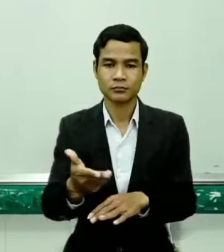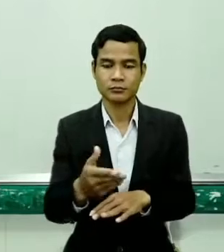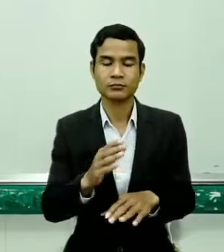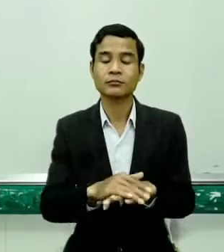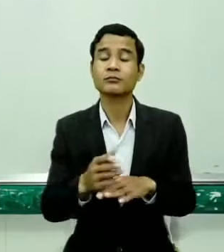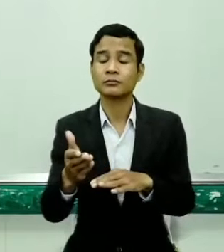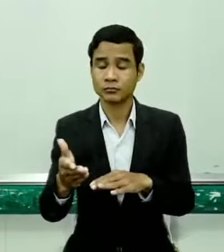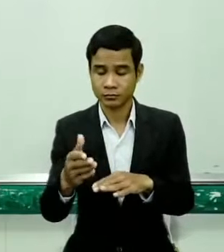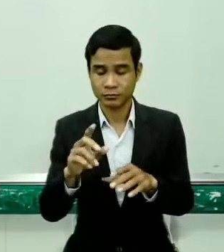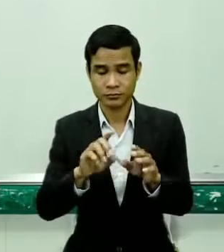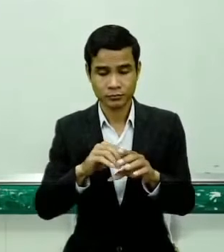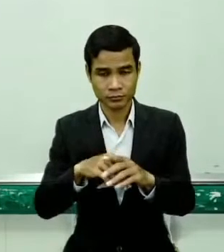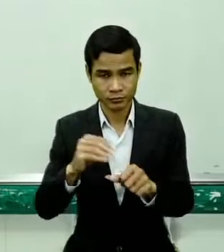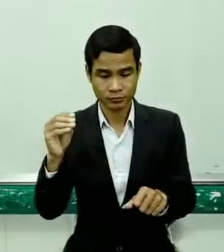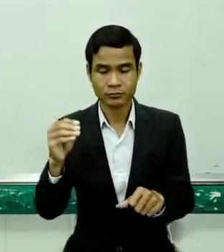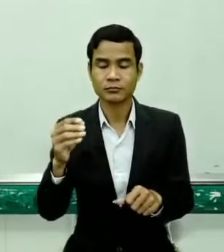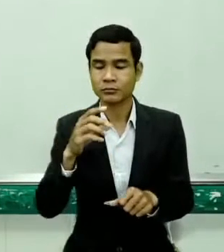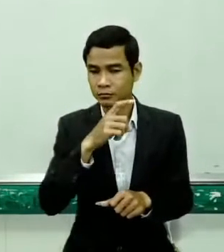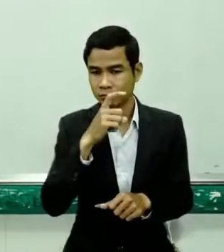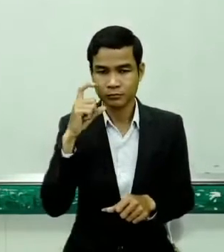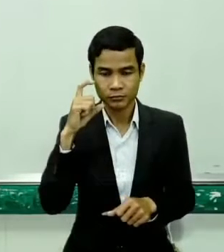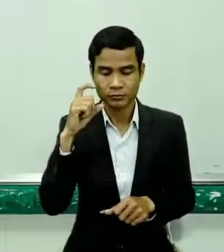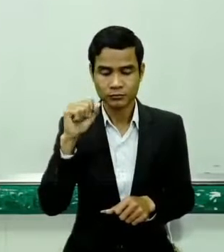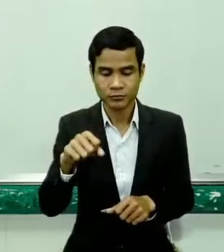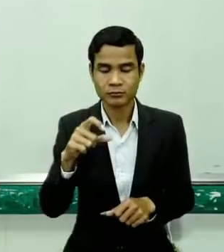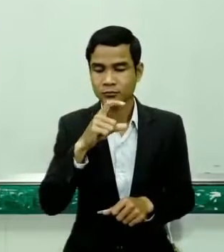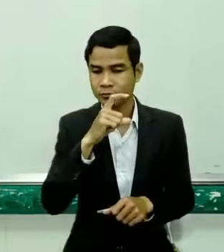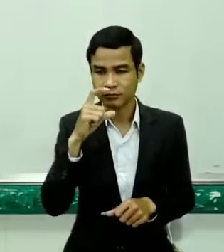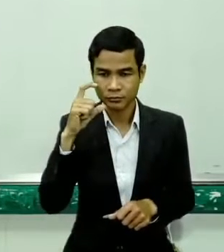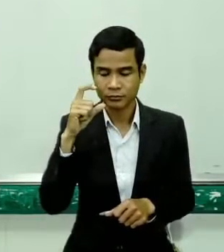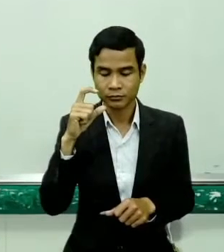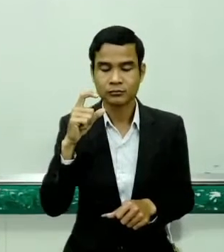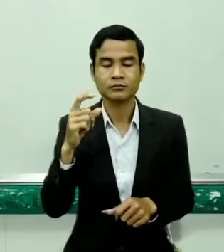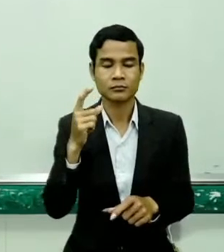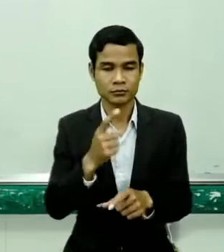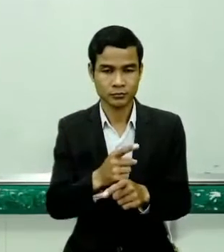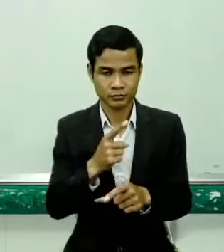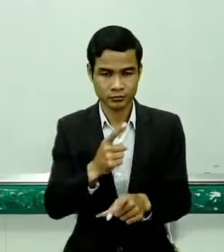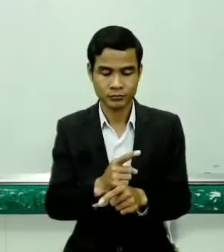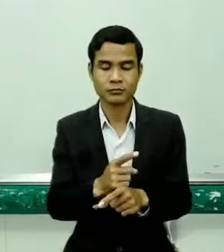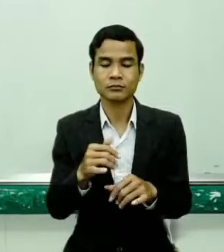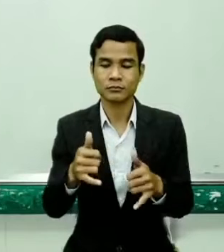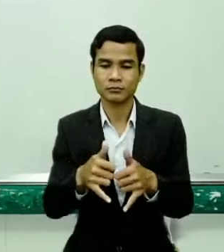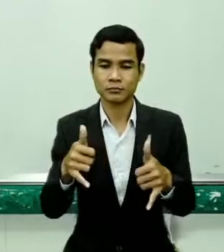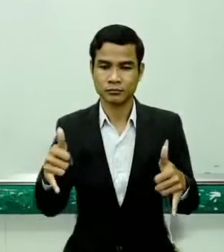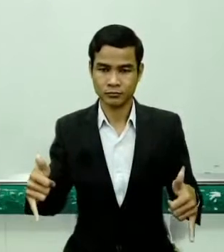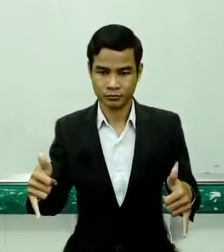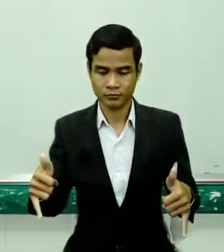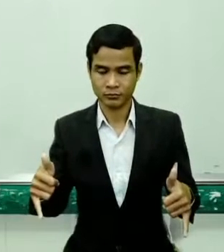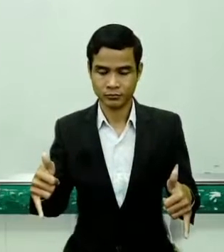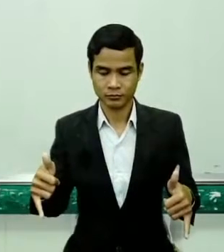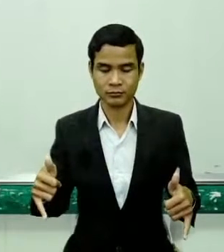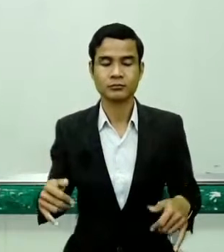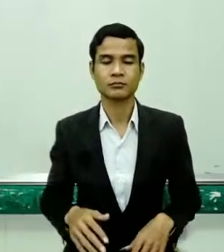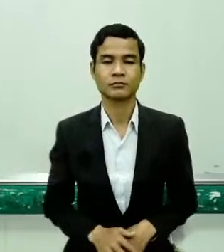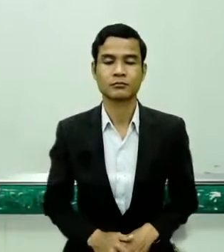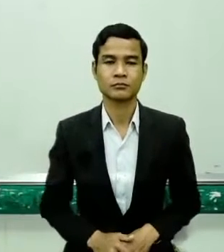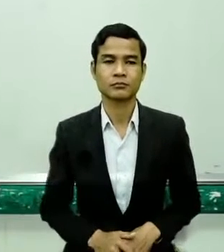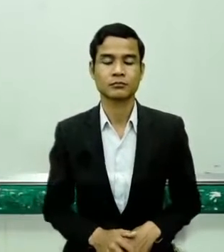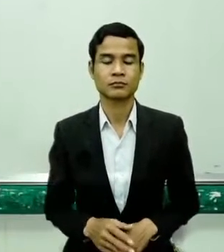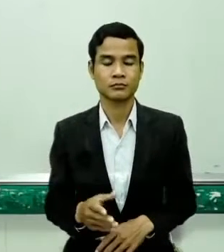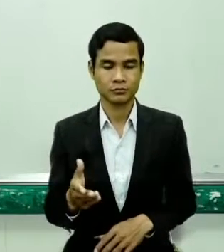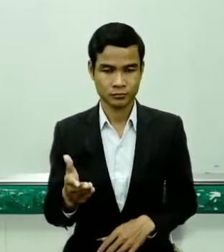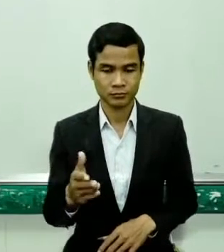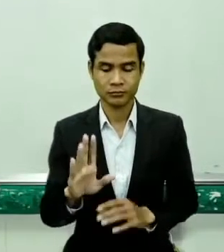hàng cái xong complete nhé pẹ ma sự vật pẹ ma hỏi bán trâm trớ nâng rẻ xa cùng liên sự vật tiếp hiệp